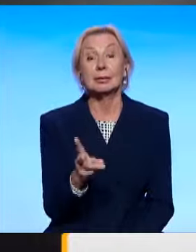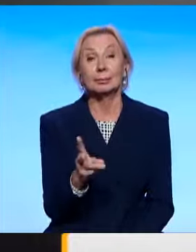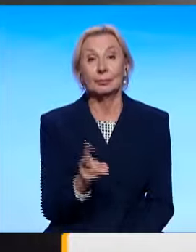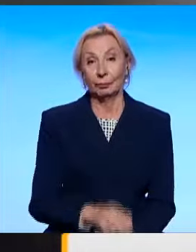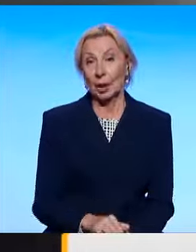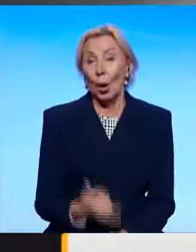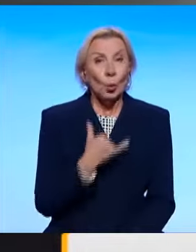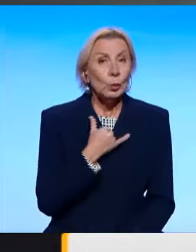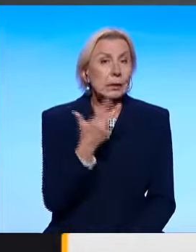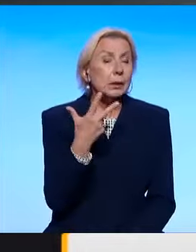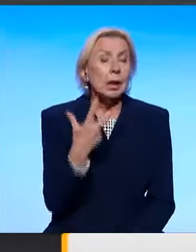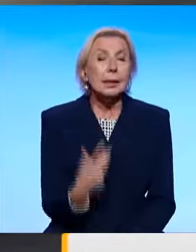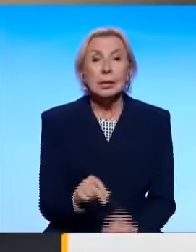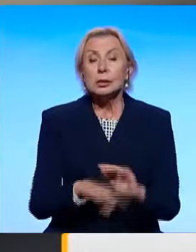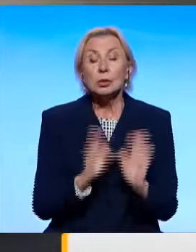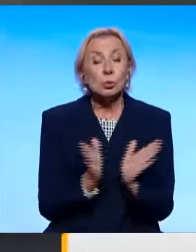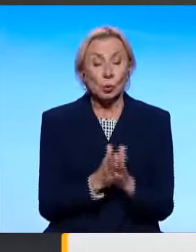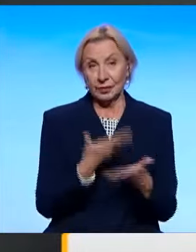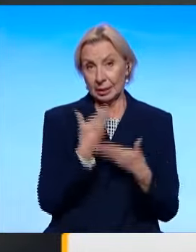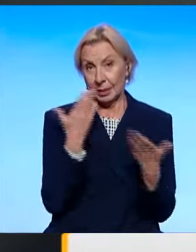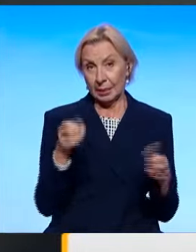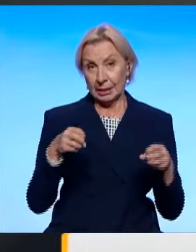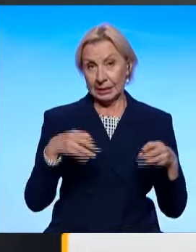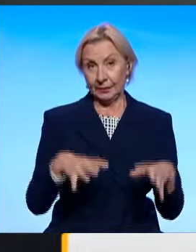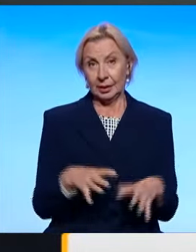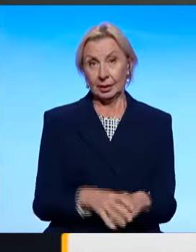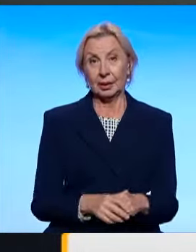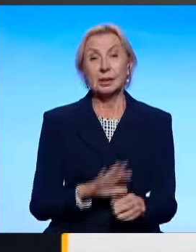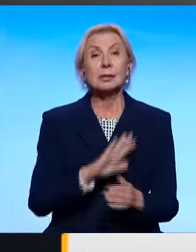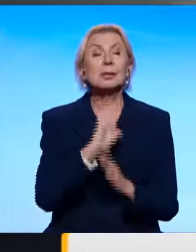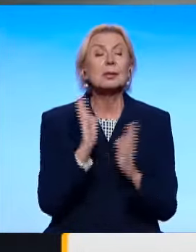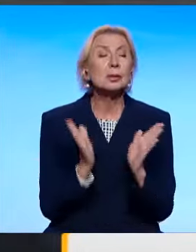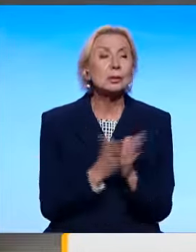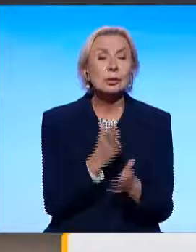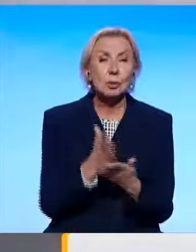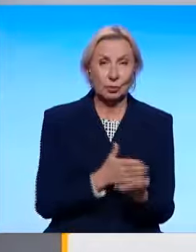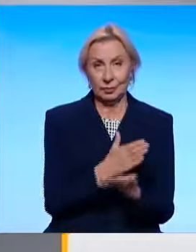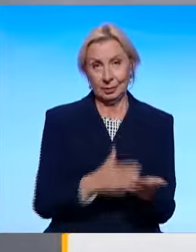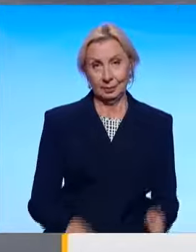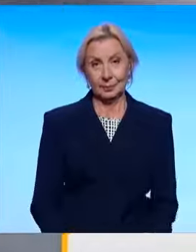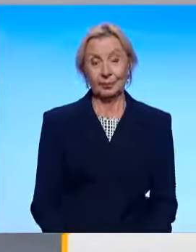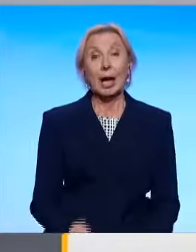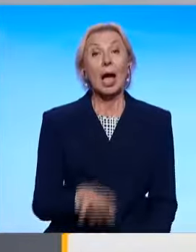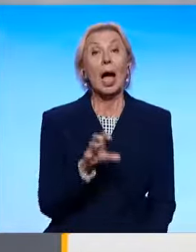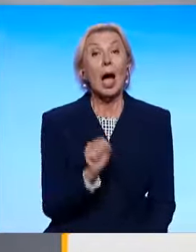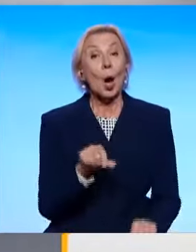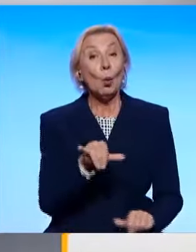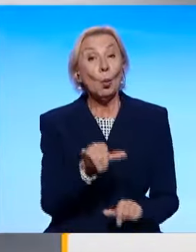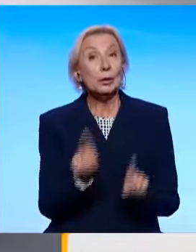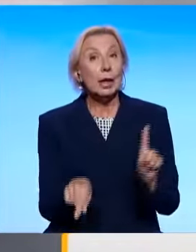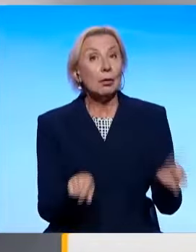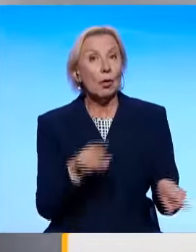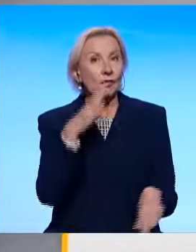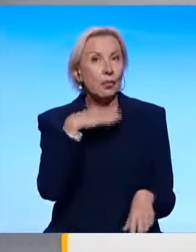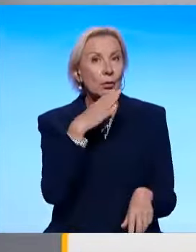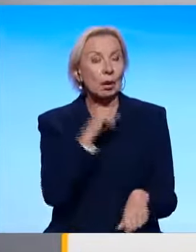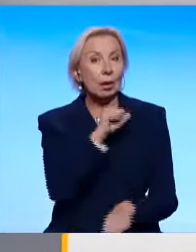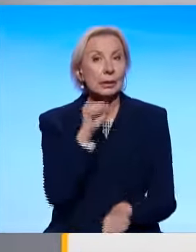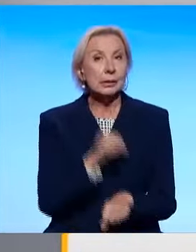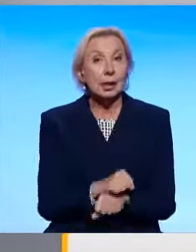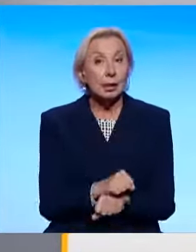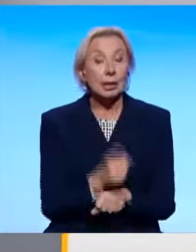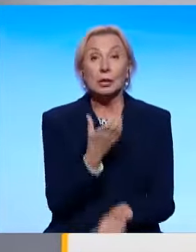немає світла від слова зовсім. Не на мить, ні на секунду. А в декого ще й вода зникла. Тож